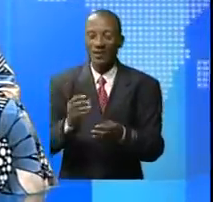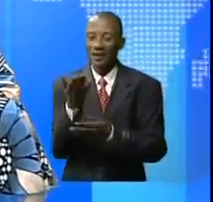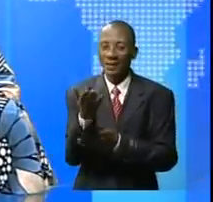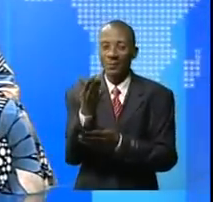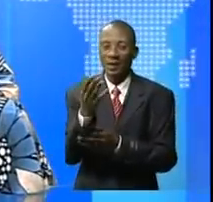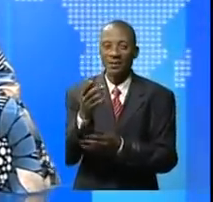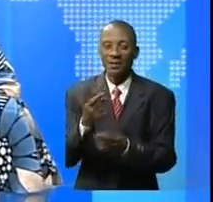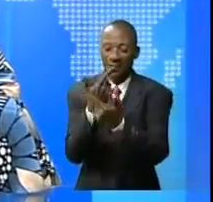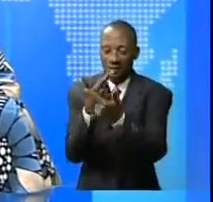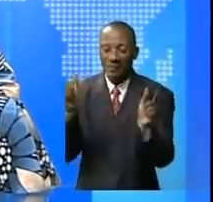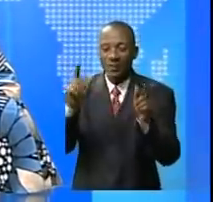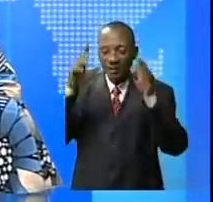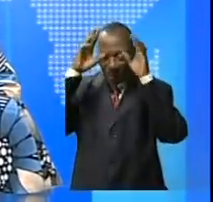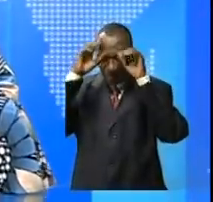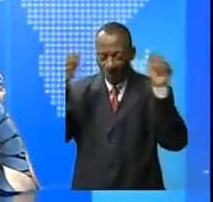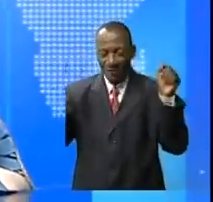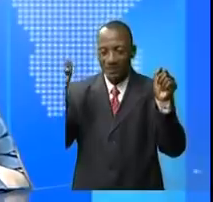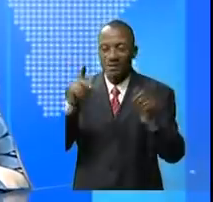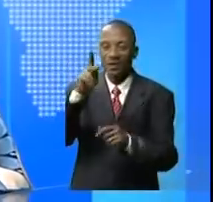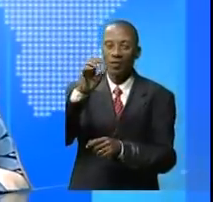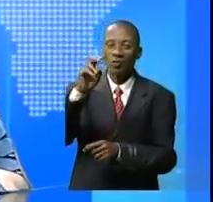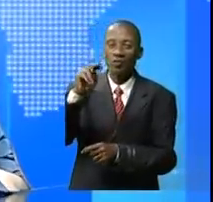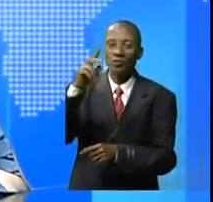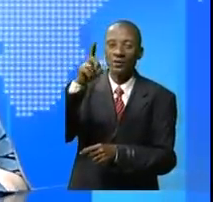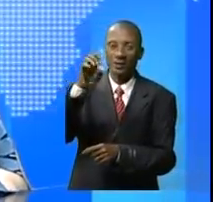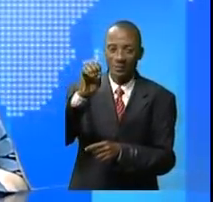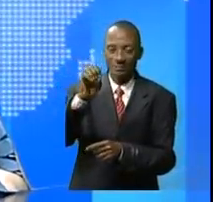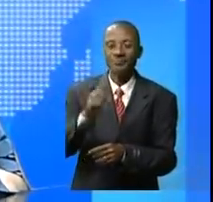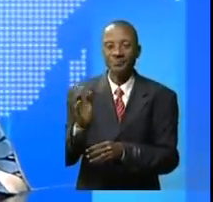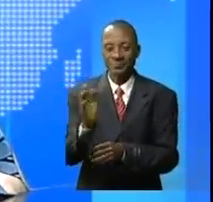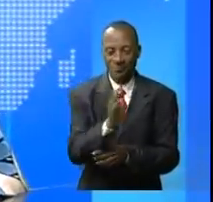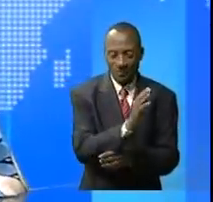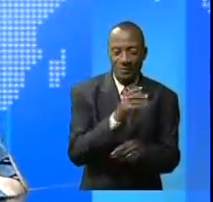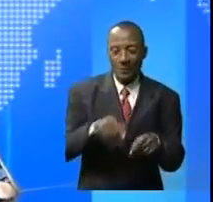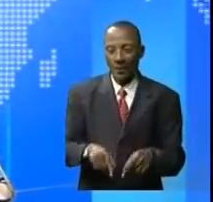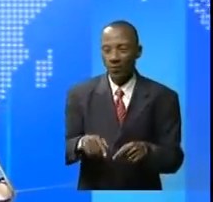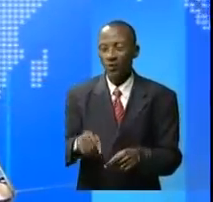du président Alpha Condé. À Kinshasa,